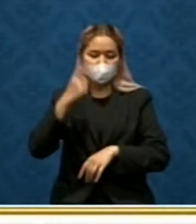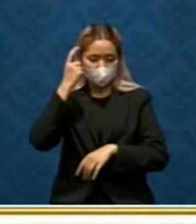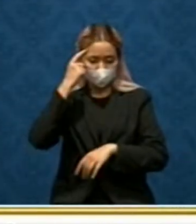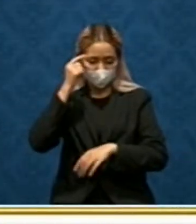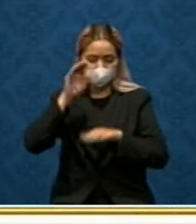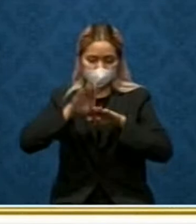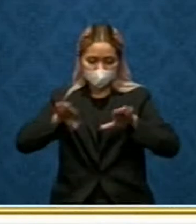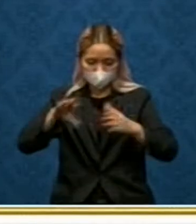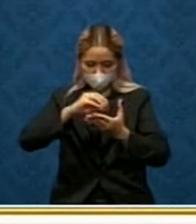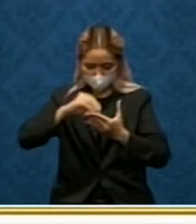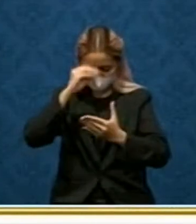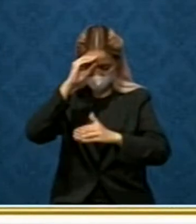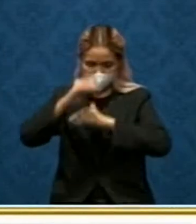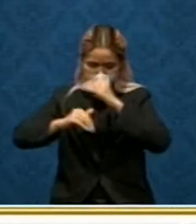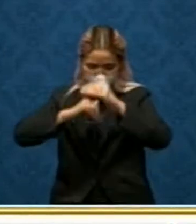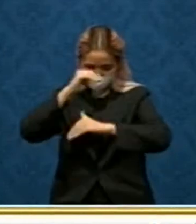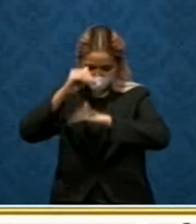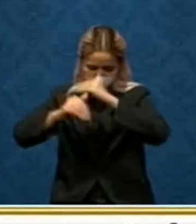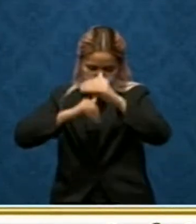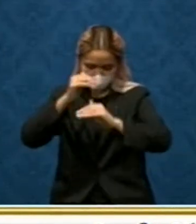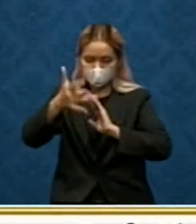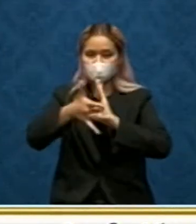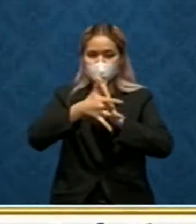คนไทยพัฒนาทัษะทางดจิตัล